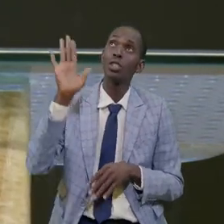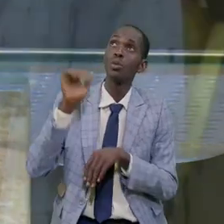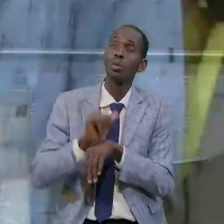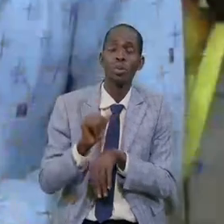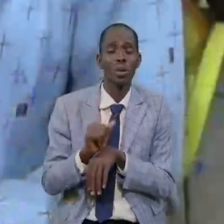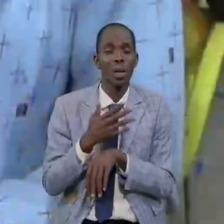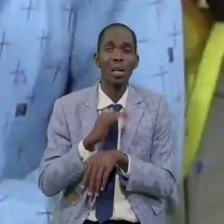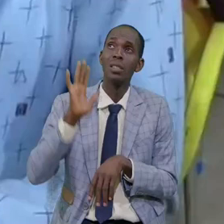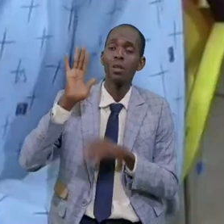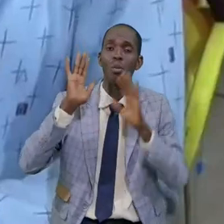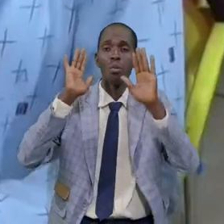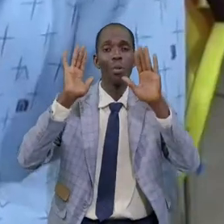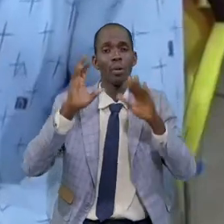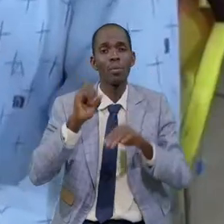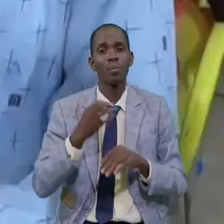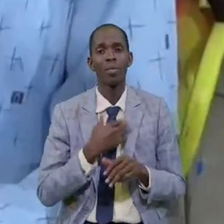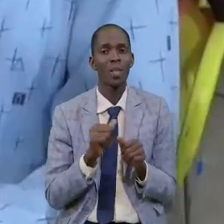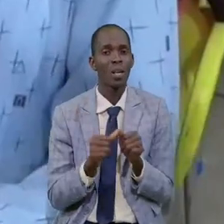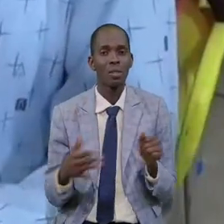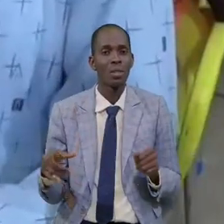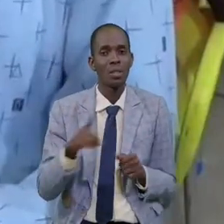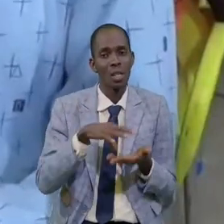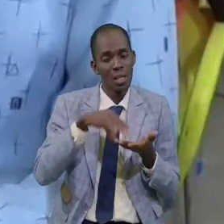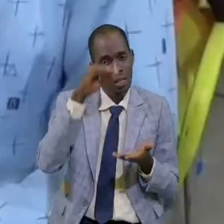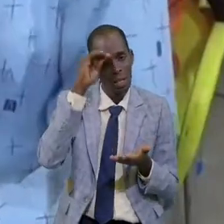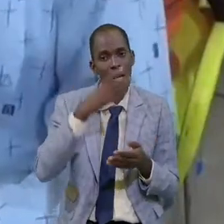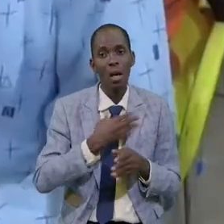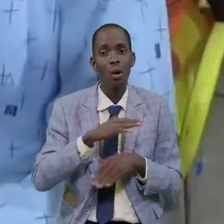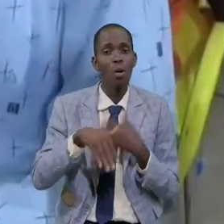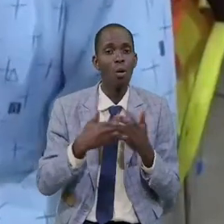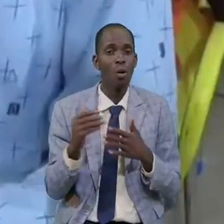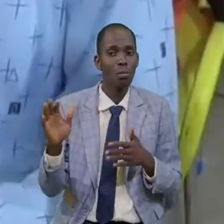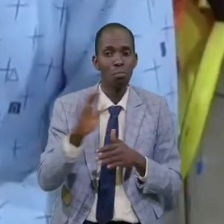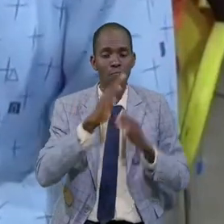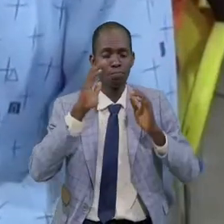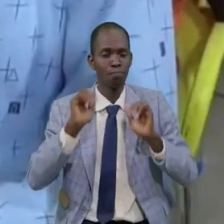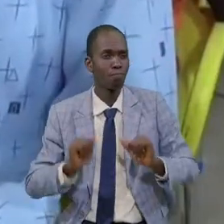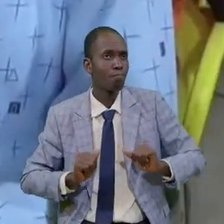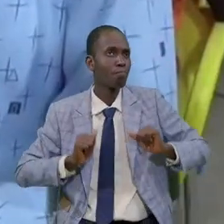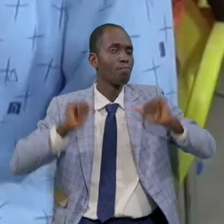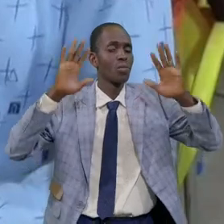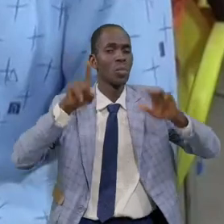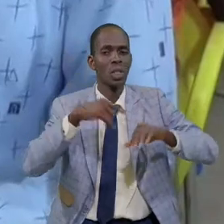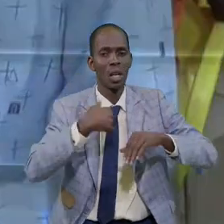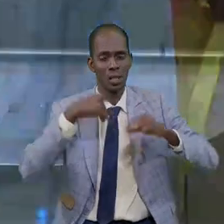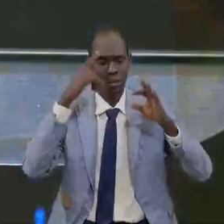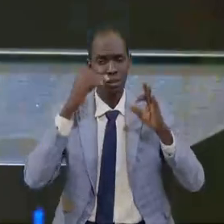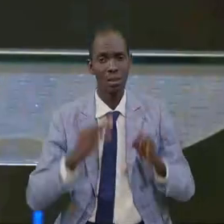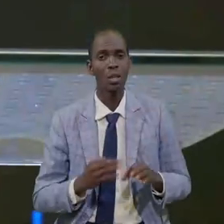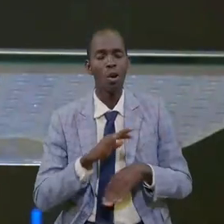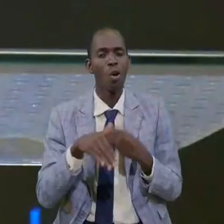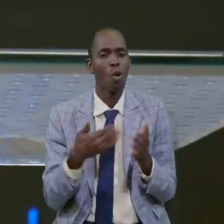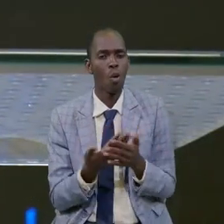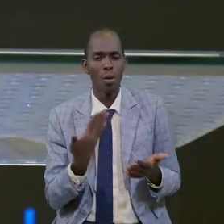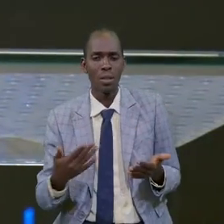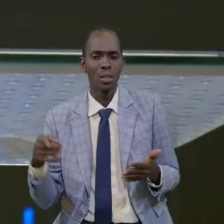sa parole, les prodiges de Dieu, tout ce qu'ils ont appris, les consécrations faites et toutes les choses qu'ils